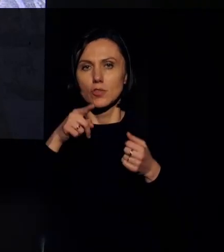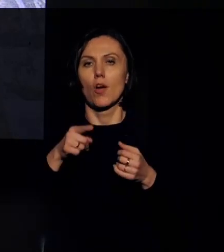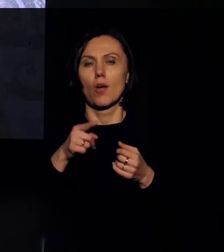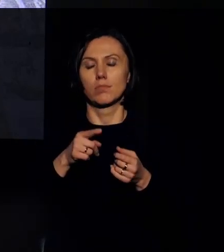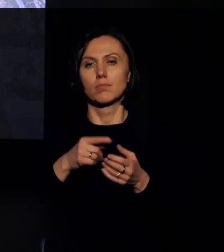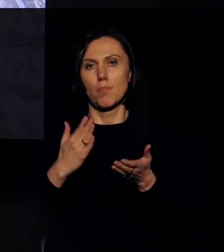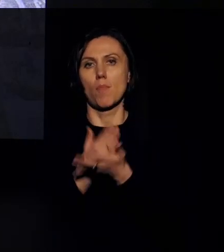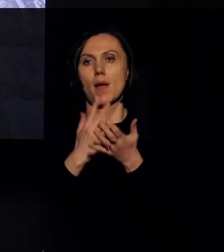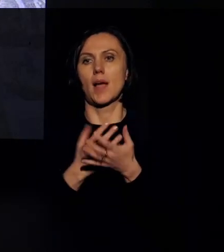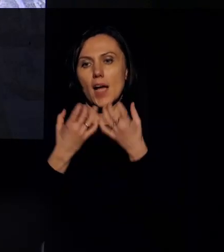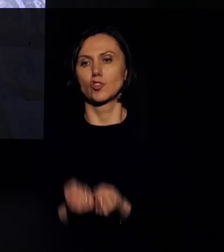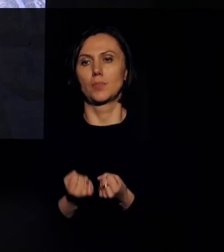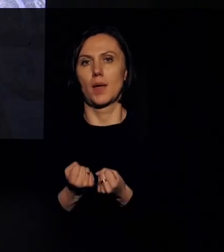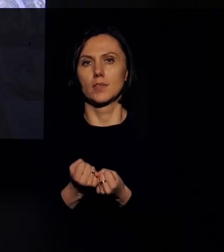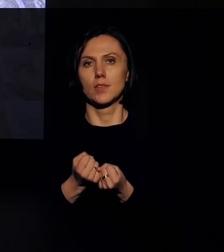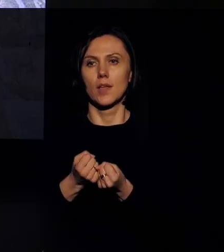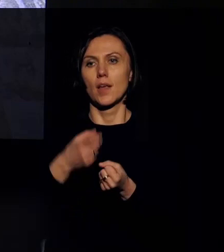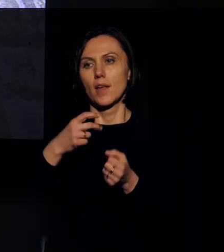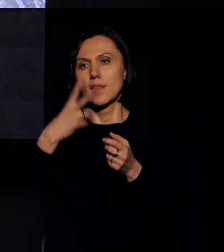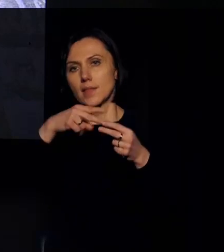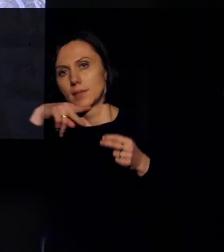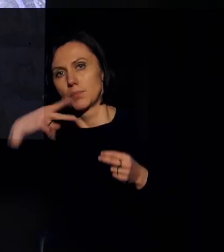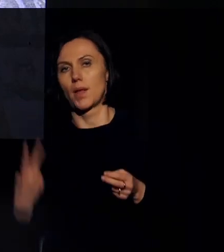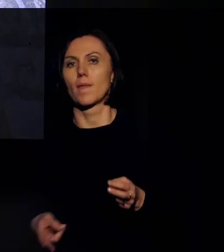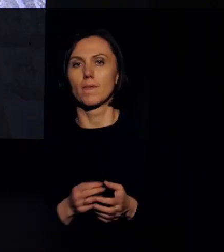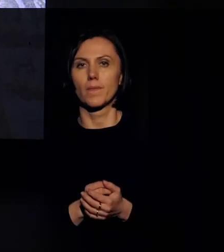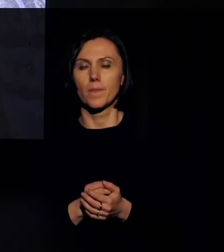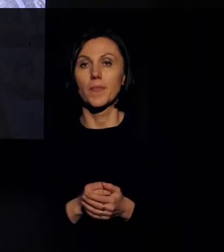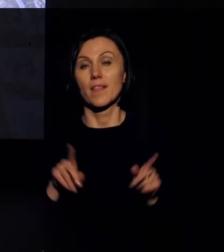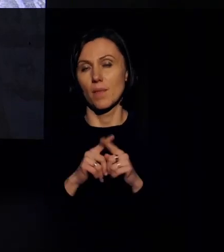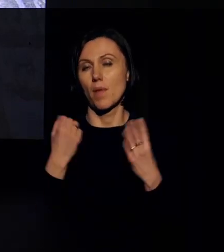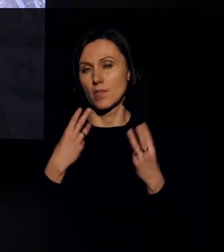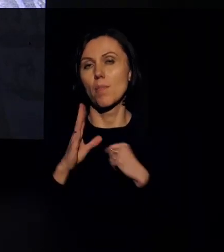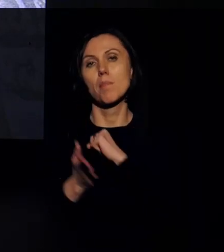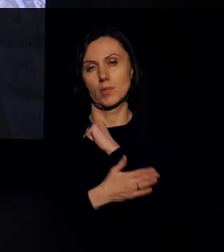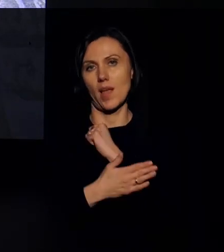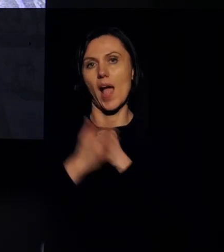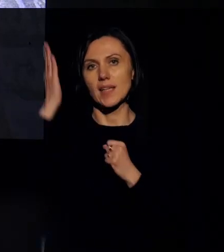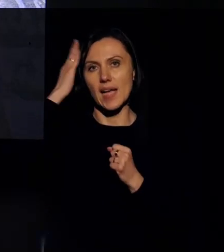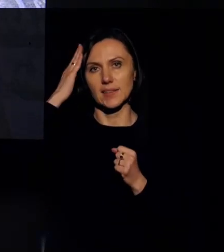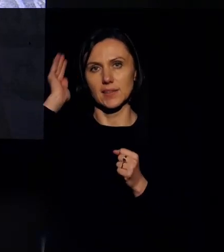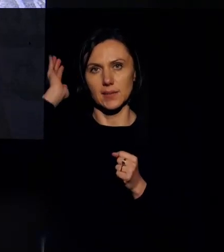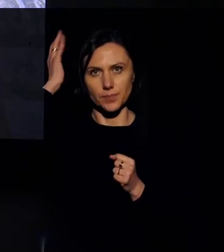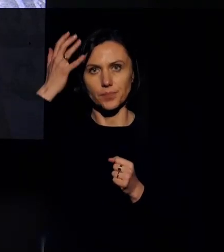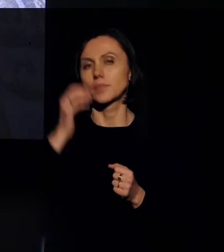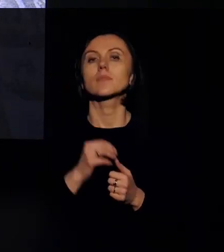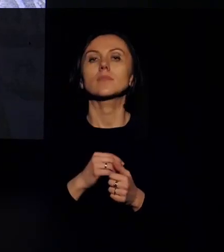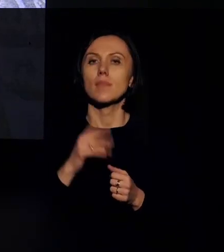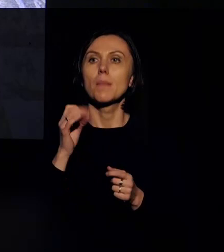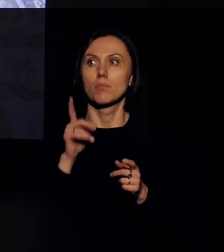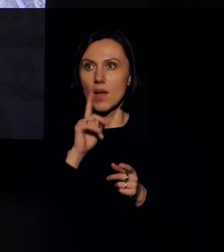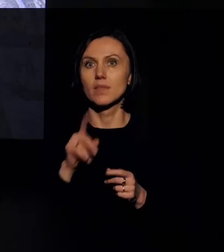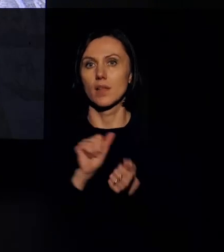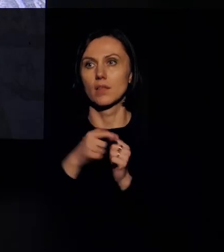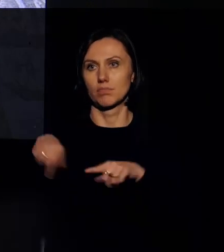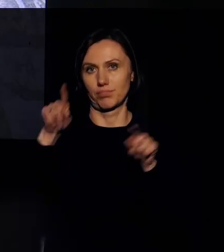zatrzymuje wspinacza gdzieś tam w powietrzu. Oczywiście kask to jest podstawa, bo zdarzają się kamienie,